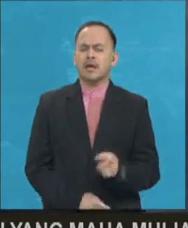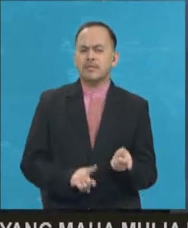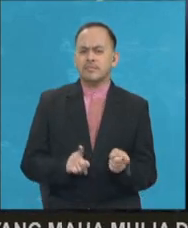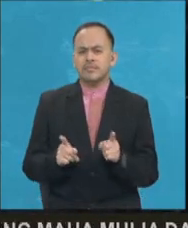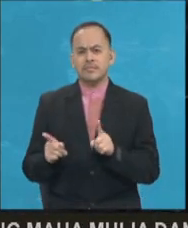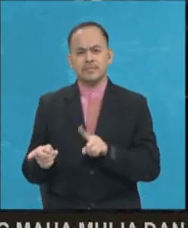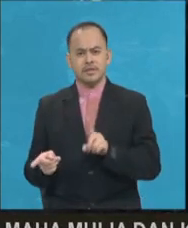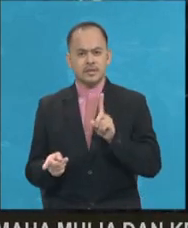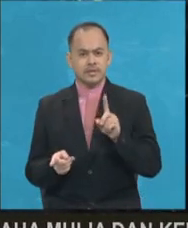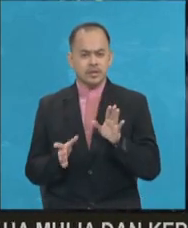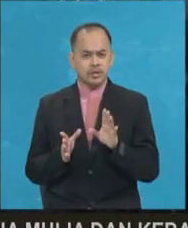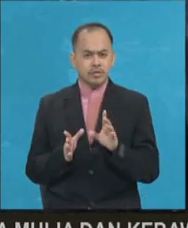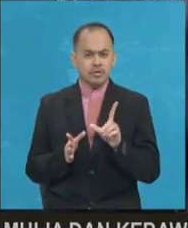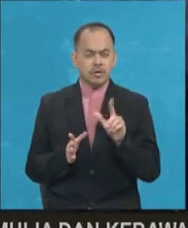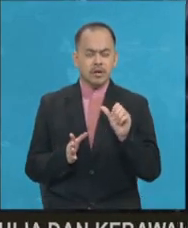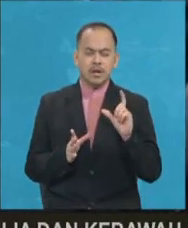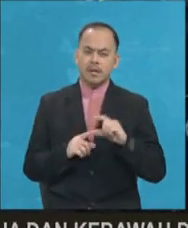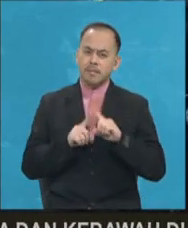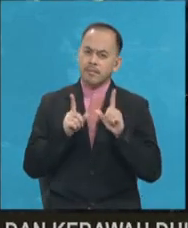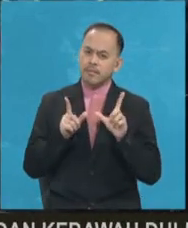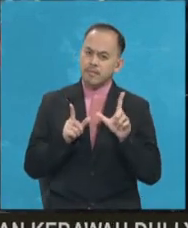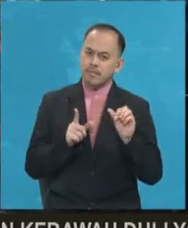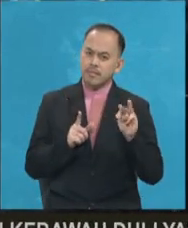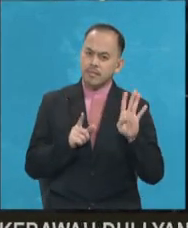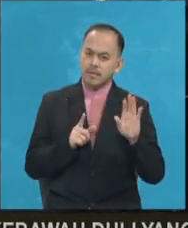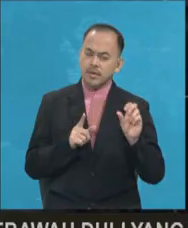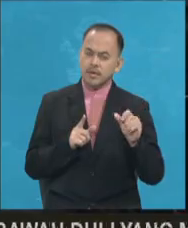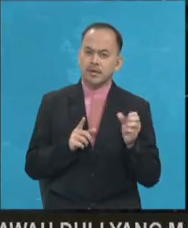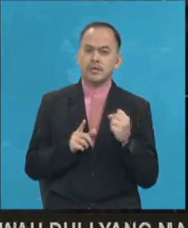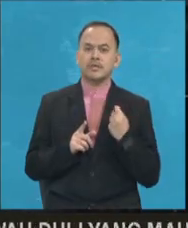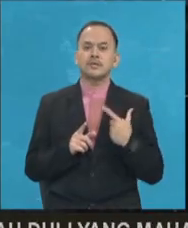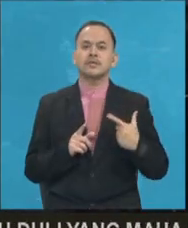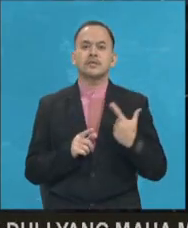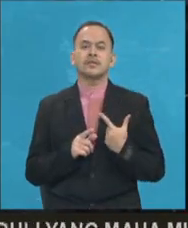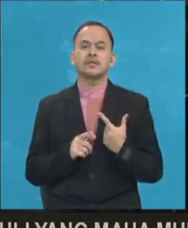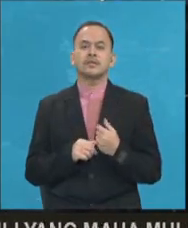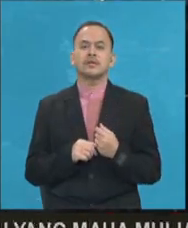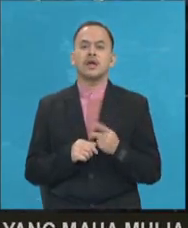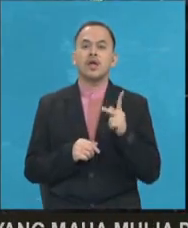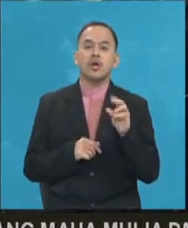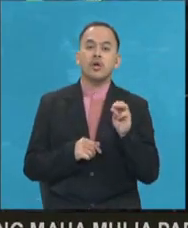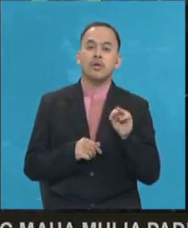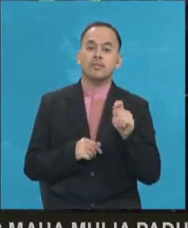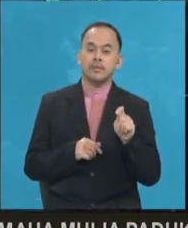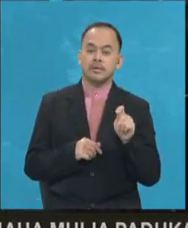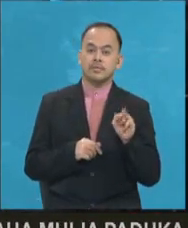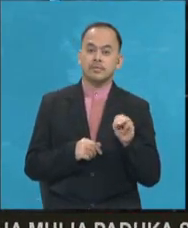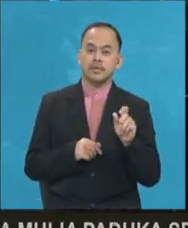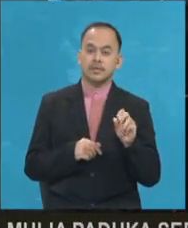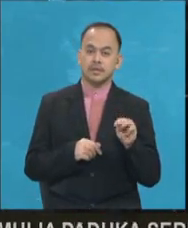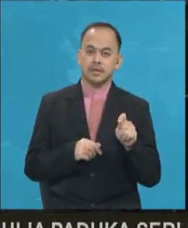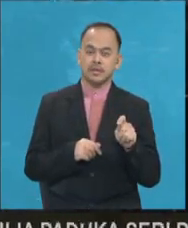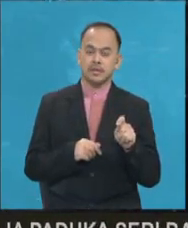A1 lambang tak kesetiaan yang tidak berbelah bahagi komitmen dan